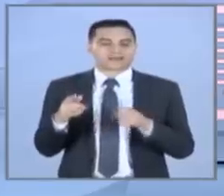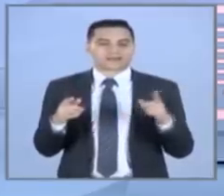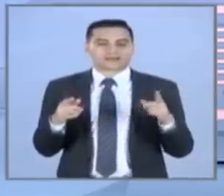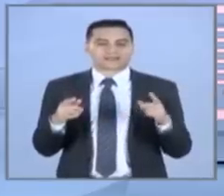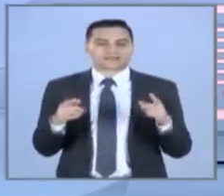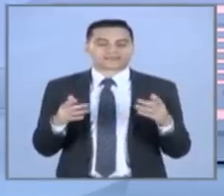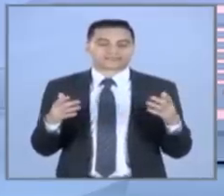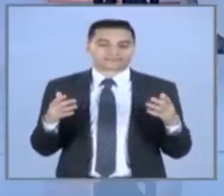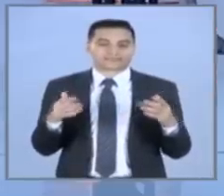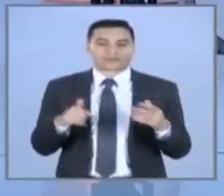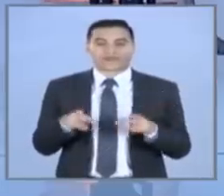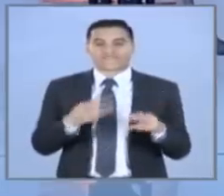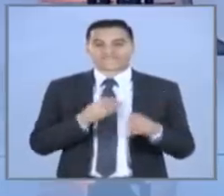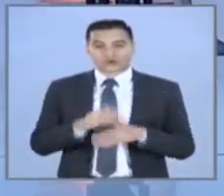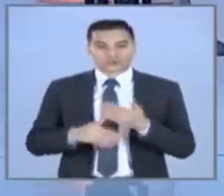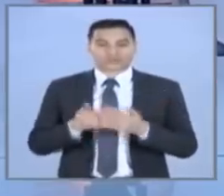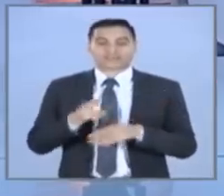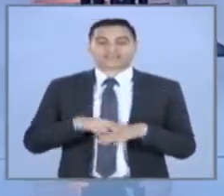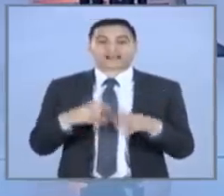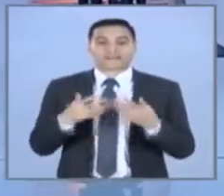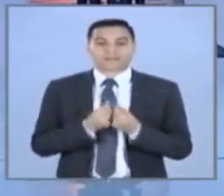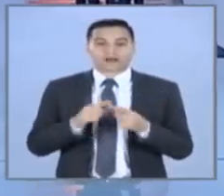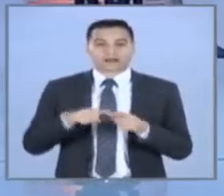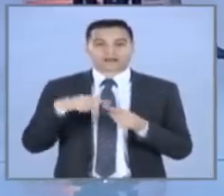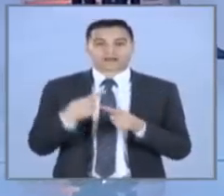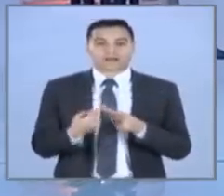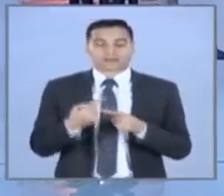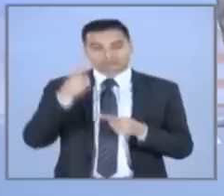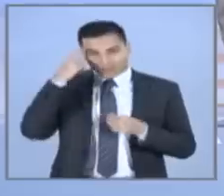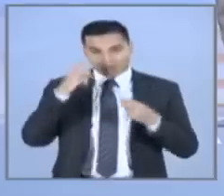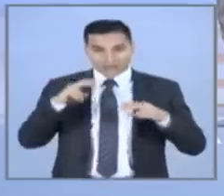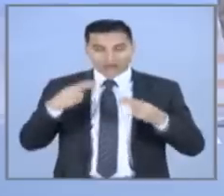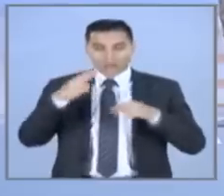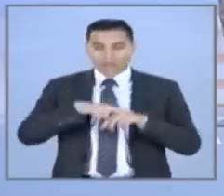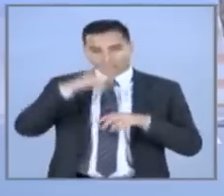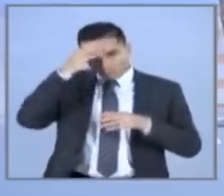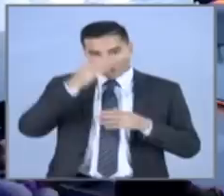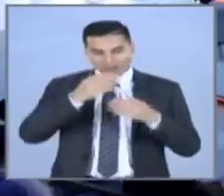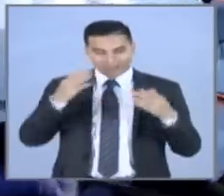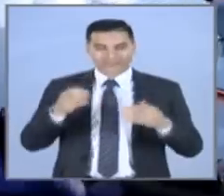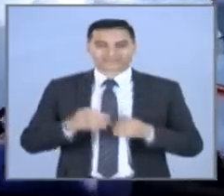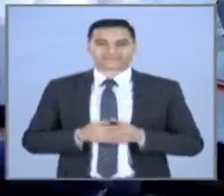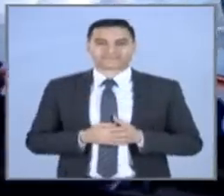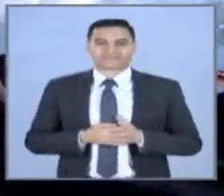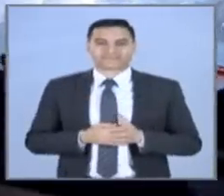مسيحة. هنخرج فاصل وهنرجع مرة تانية مع فقرة تحت الضغط والعباقرة.